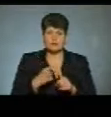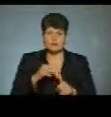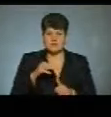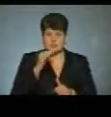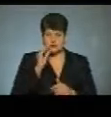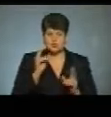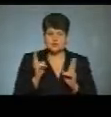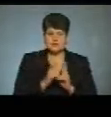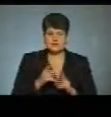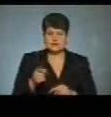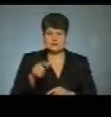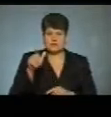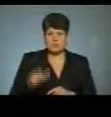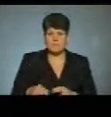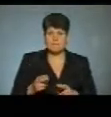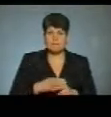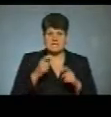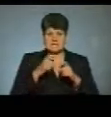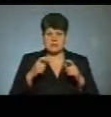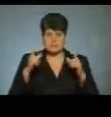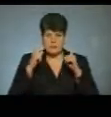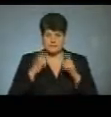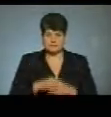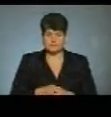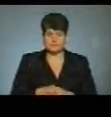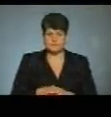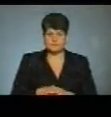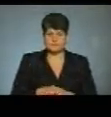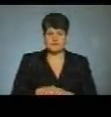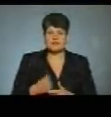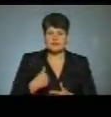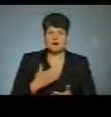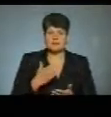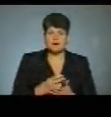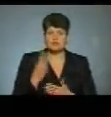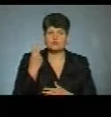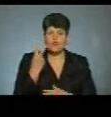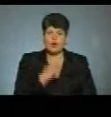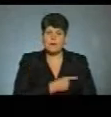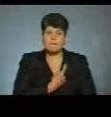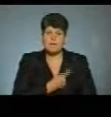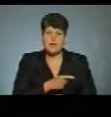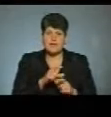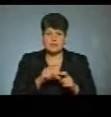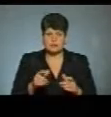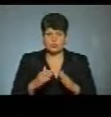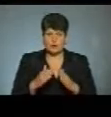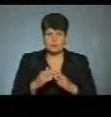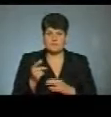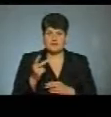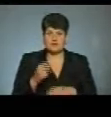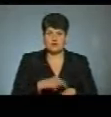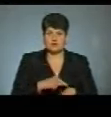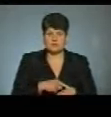зустріли тернополянина без маски. Він це пояснив так. Я маю 2 медиків вдома. І вони кажуть, півтора